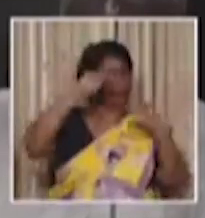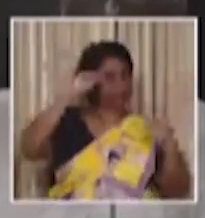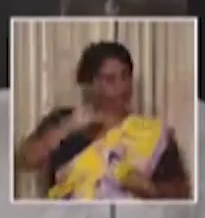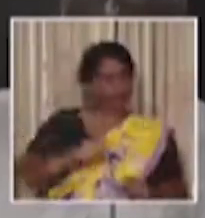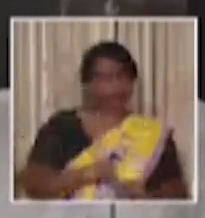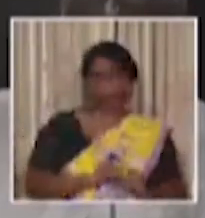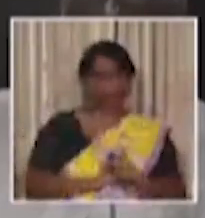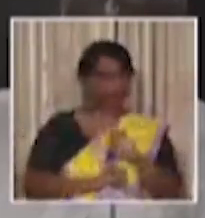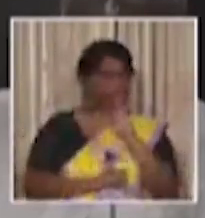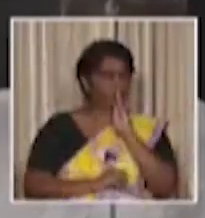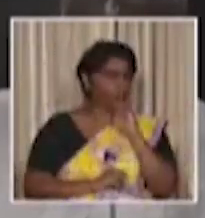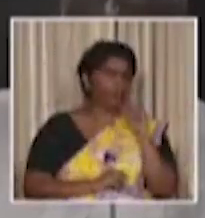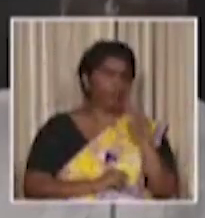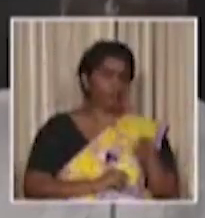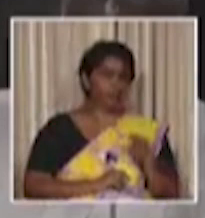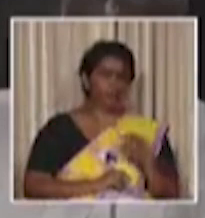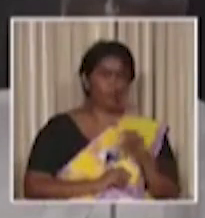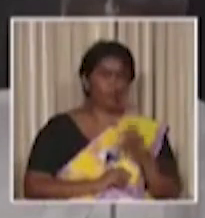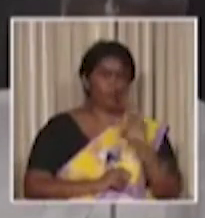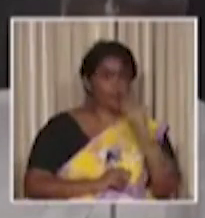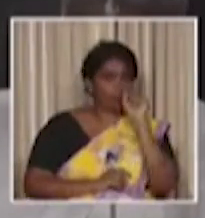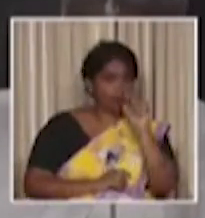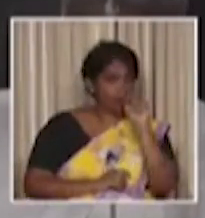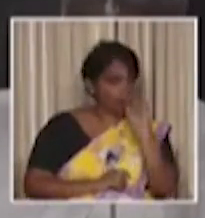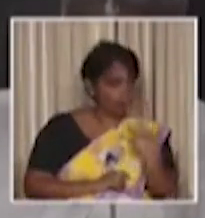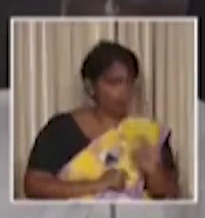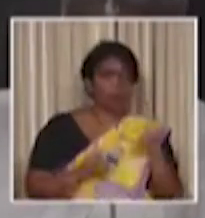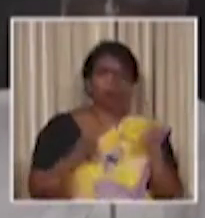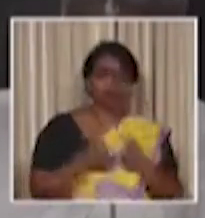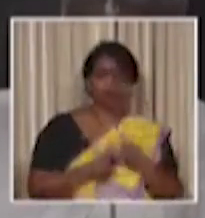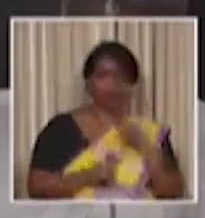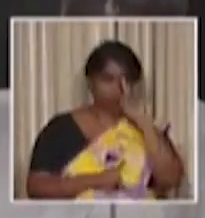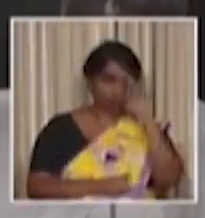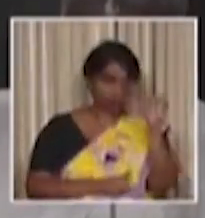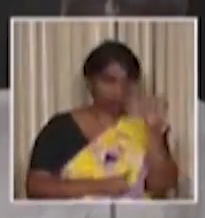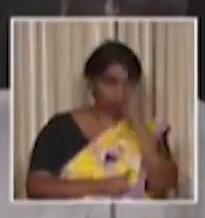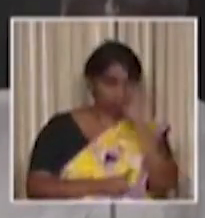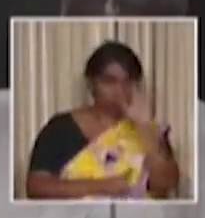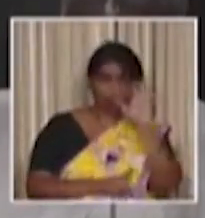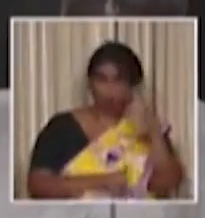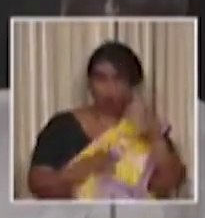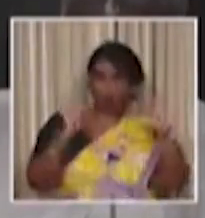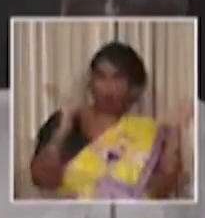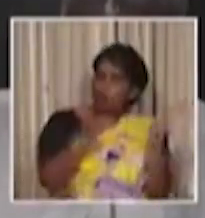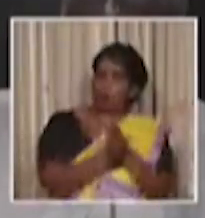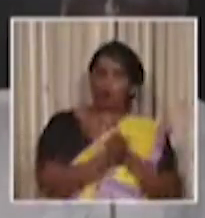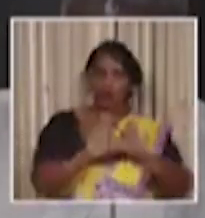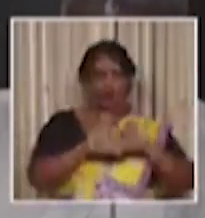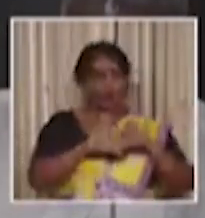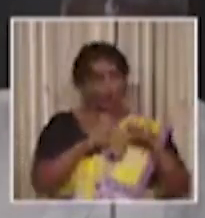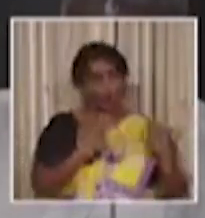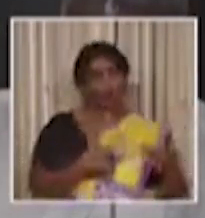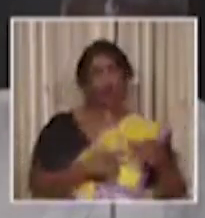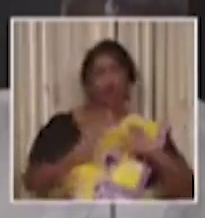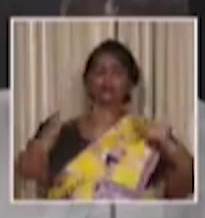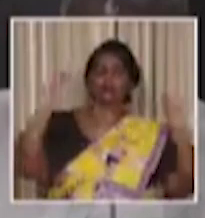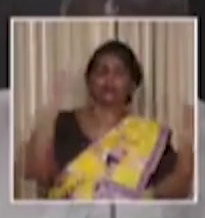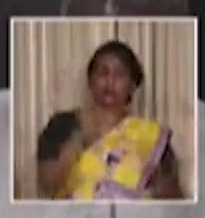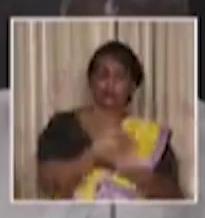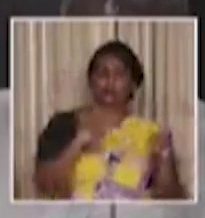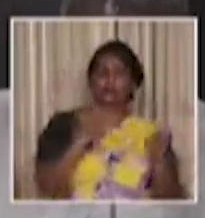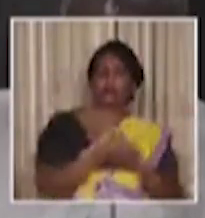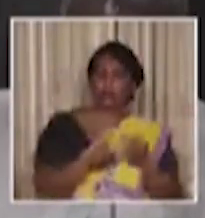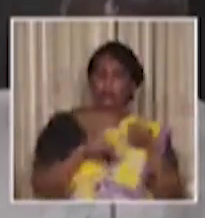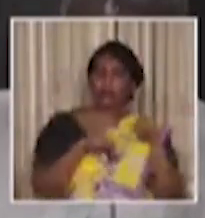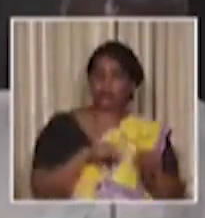කිසිම ආකාරයකින් රසායනික නාමයන් අනුව මත්ද්‍රව්‍යලා ගණයට වැටෙන ඕනෑම දෙයක් ඒකට අතුලත් වෙන ආකාරයට